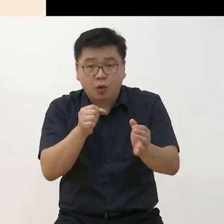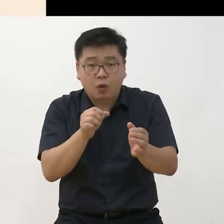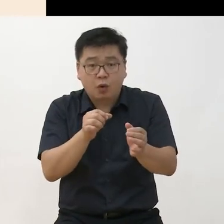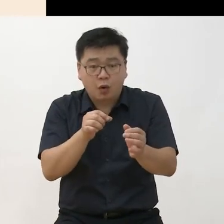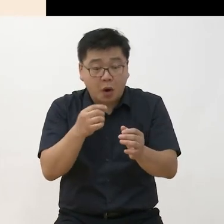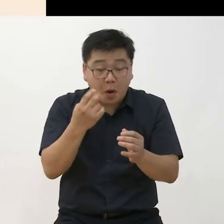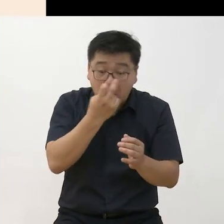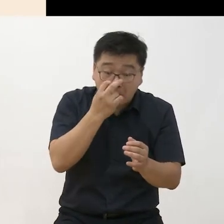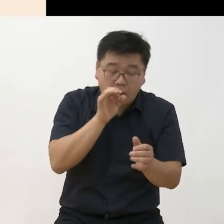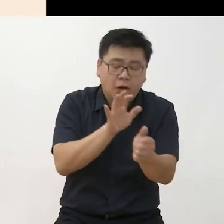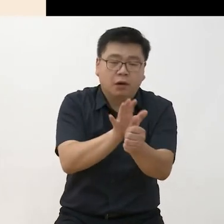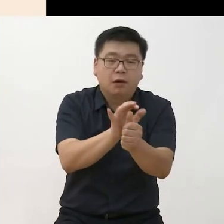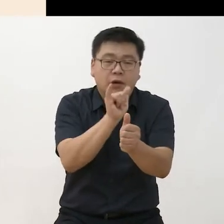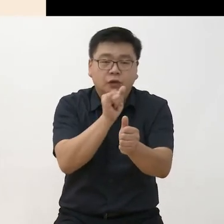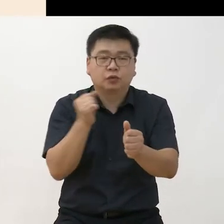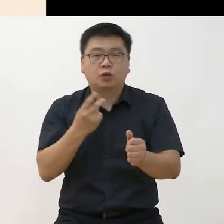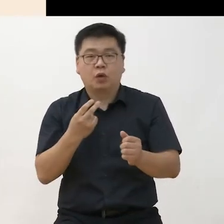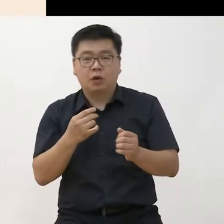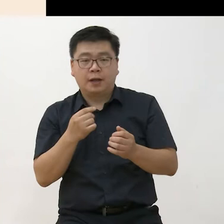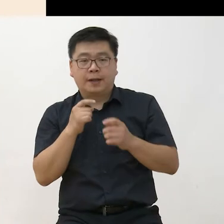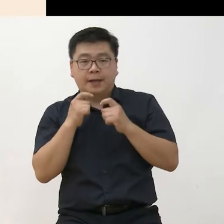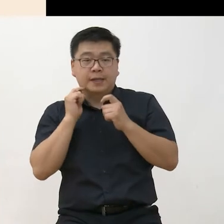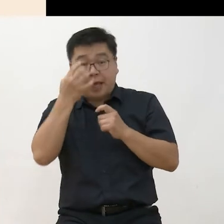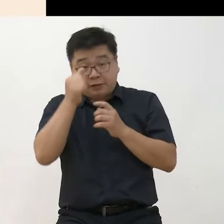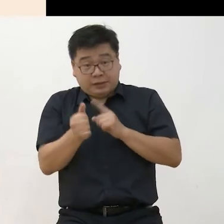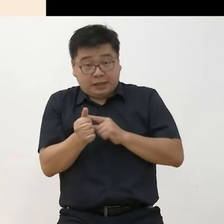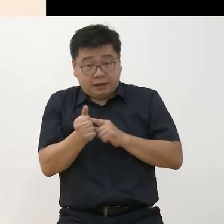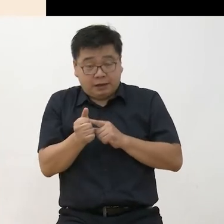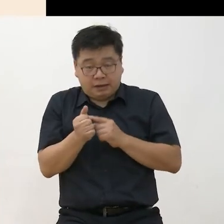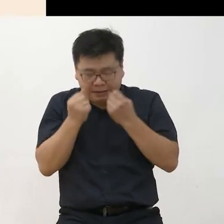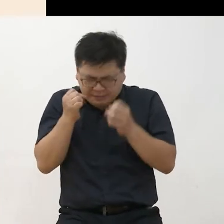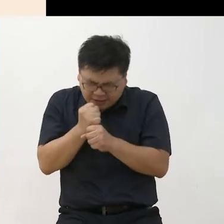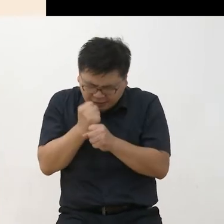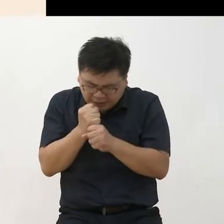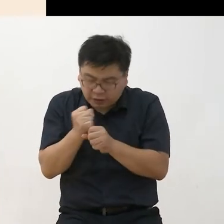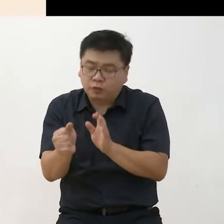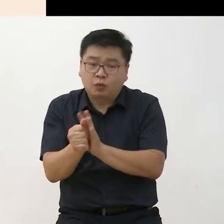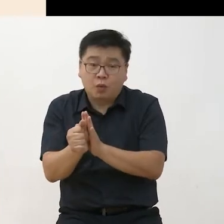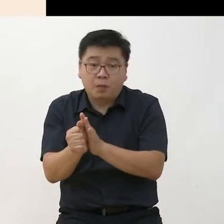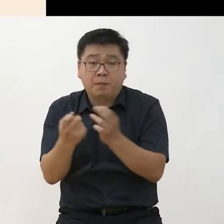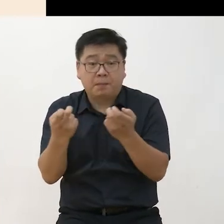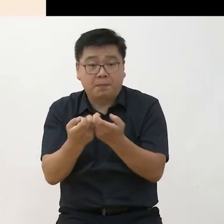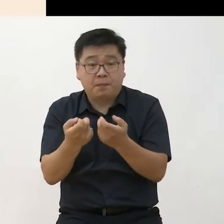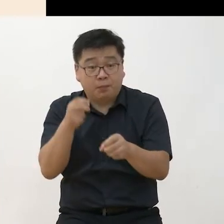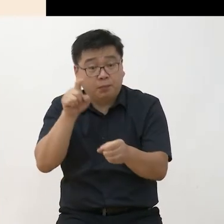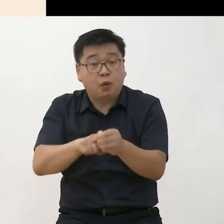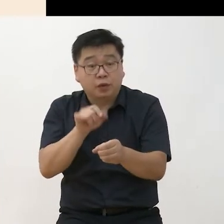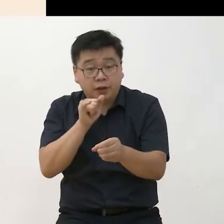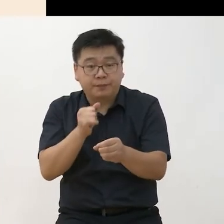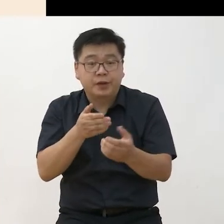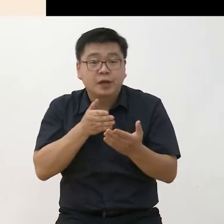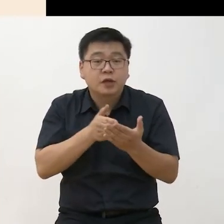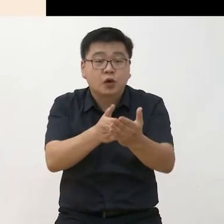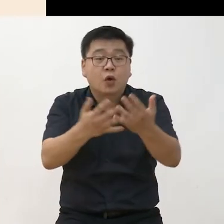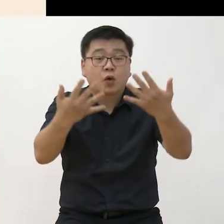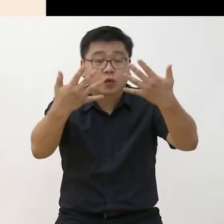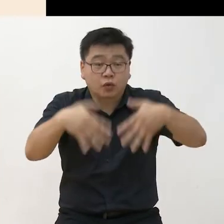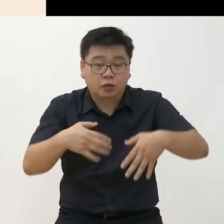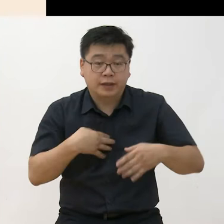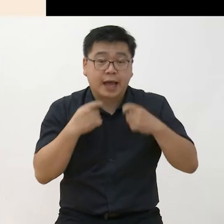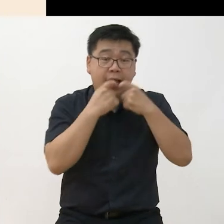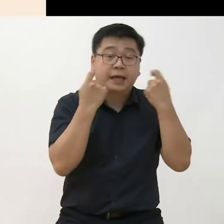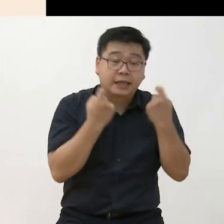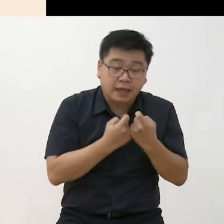그리고 작가의 어떤 창작 활동도 같이 지원하는 사업이라고 보시면 되겠습니다. 지원 신청 자격은 이제 기획자 개인